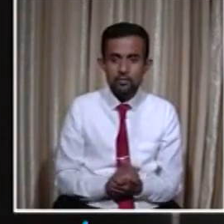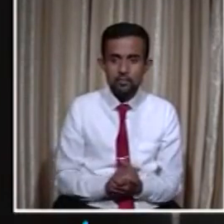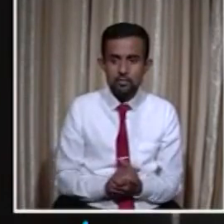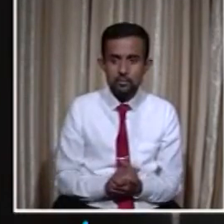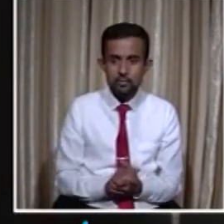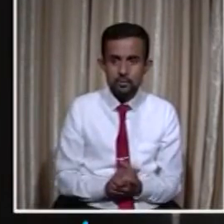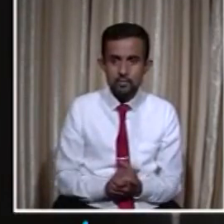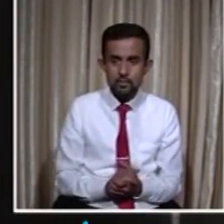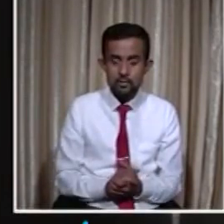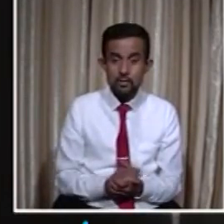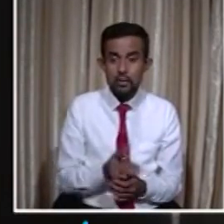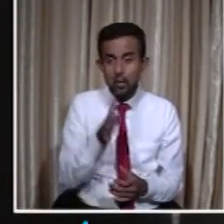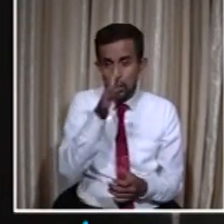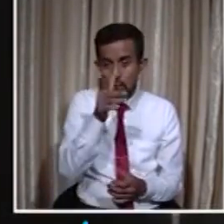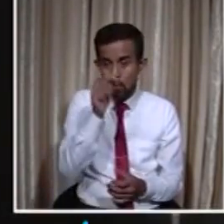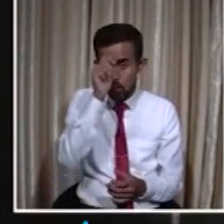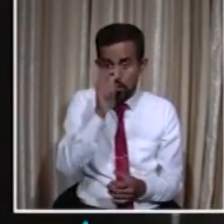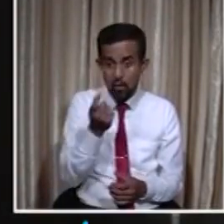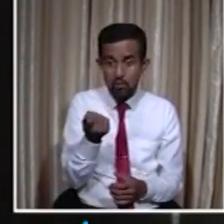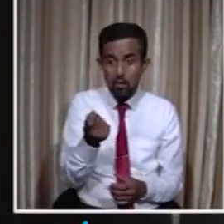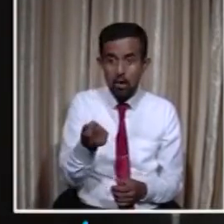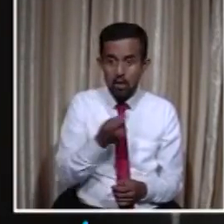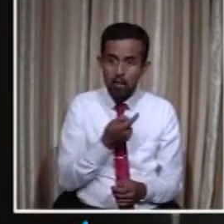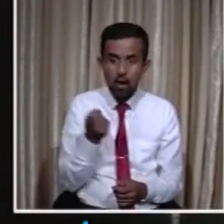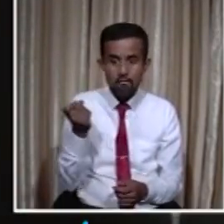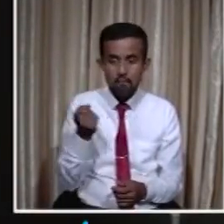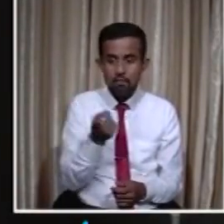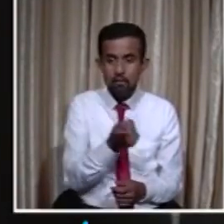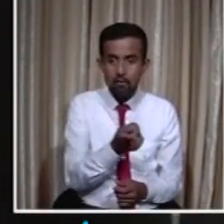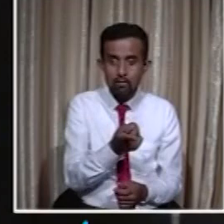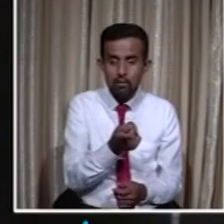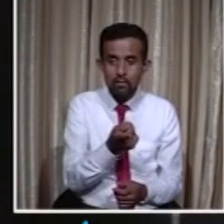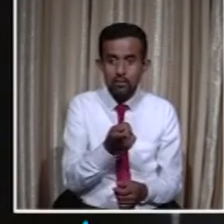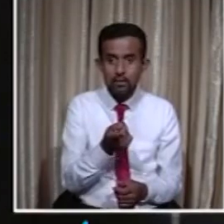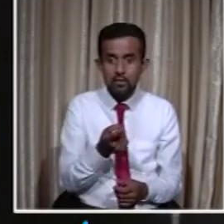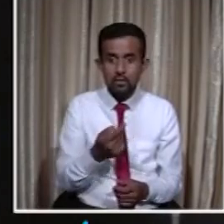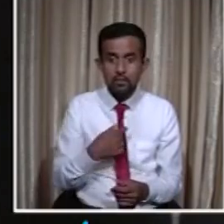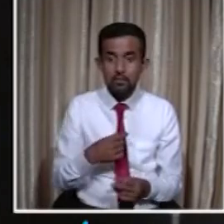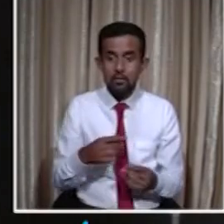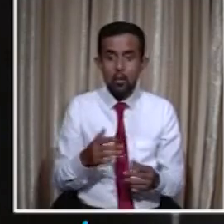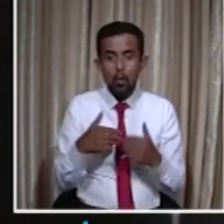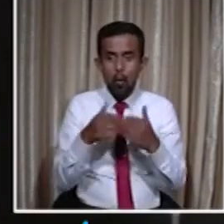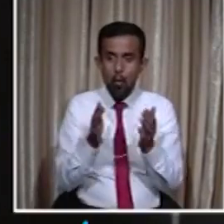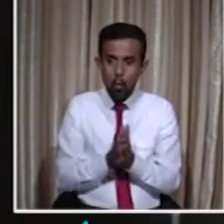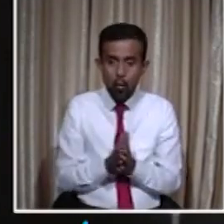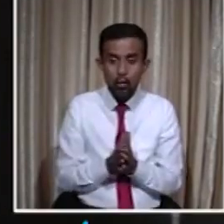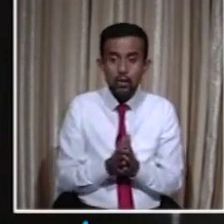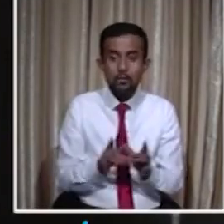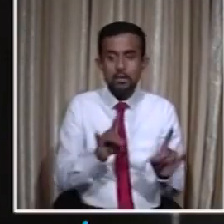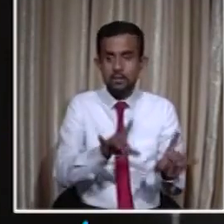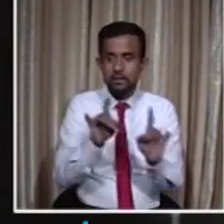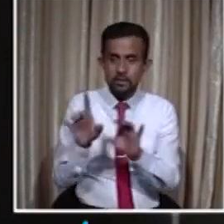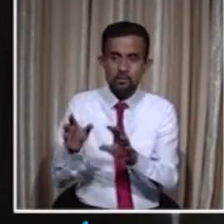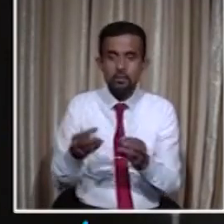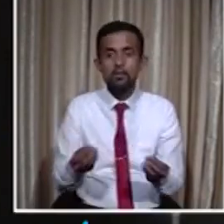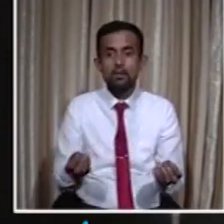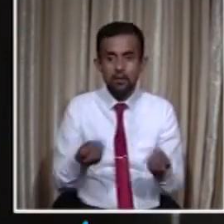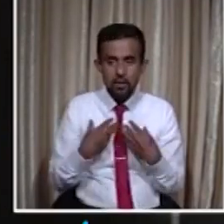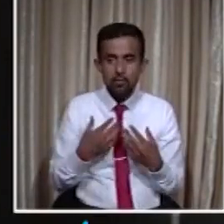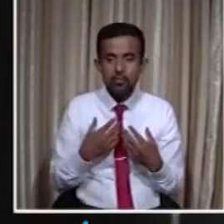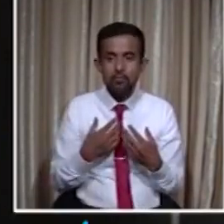මේ වංචාවෙන් මුදල් හම්බ කරපු ඒගොල්ලොත් ඇති. අපි දන්නේ ඉතින් කාටත් එක හැන්දෙන් තමයි බෙදුවේ. හැබැයි ඉතින්